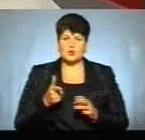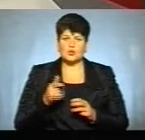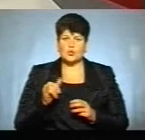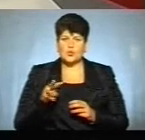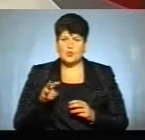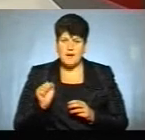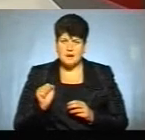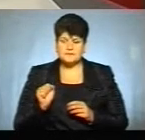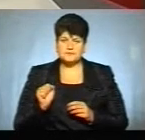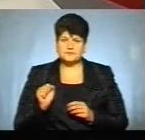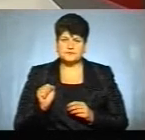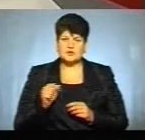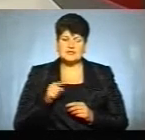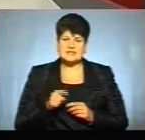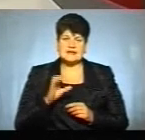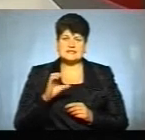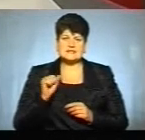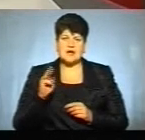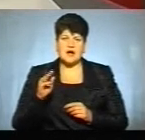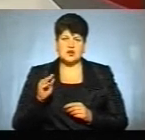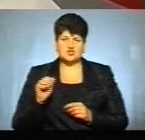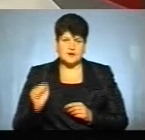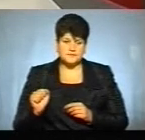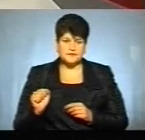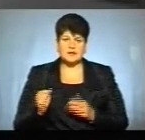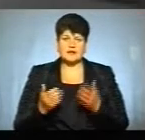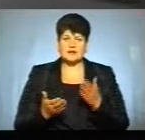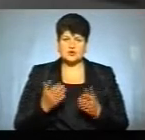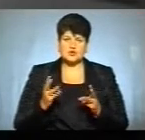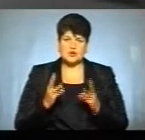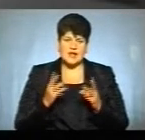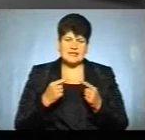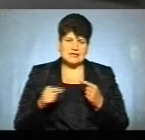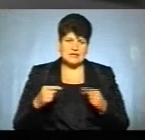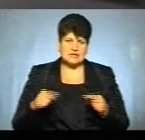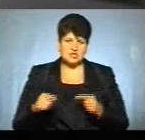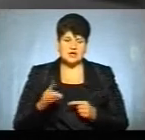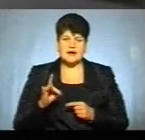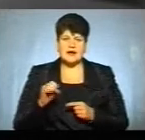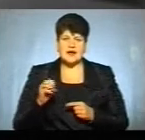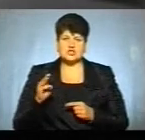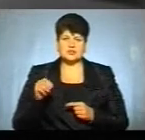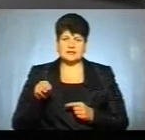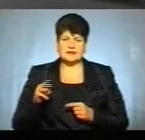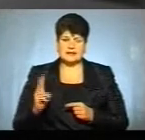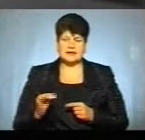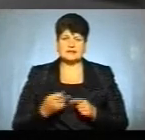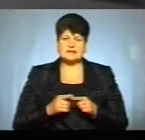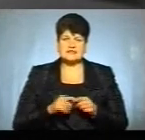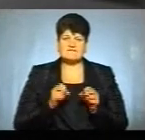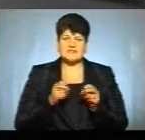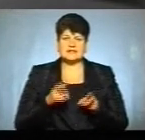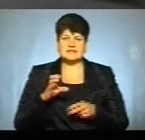це сажа канцерогенна. Якщо згорають інші рештки, то це викиди